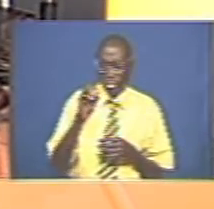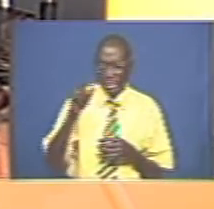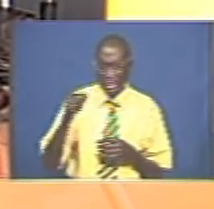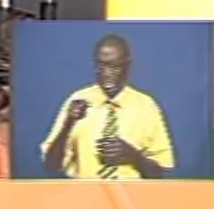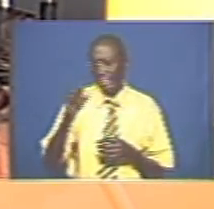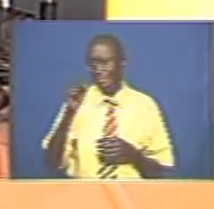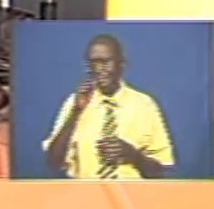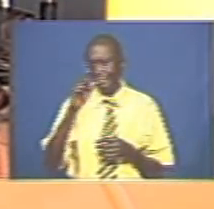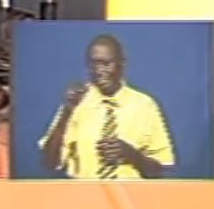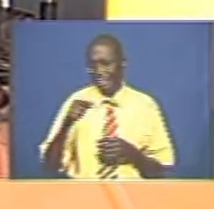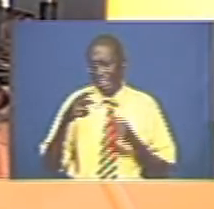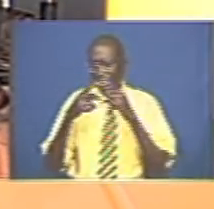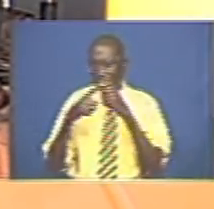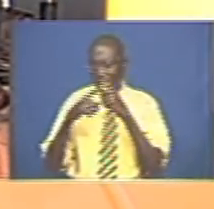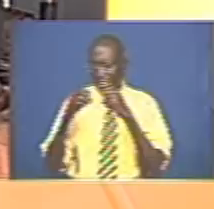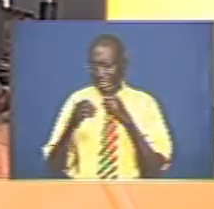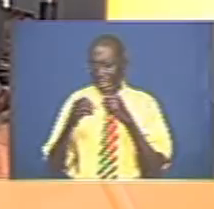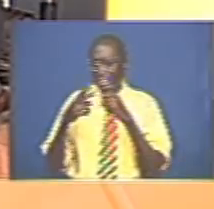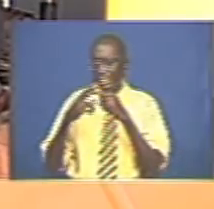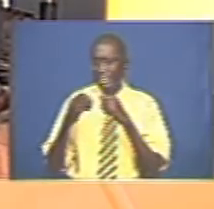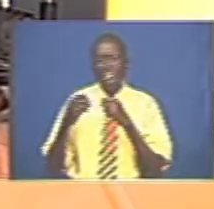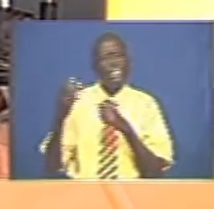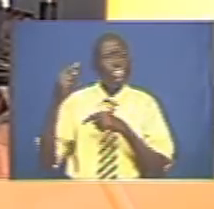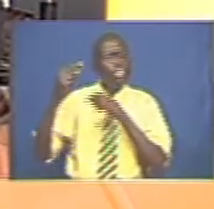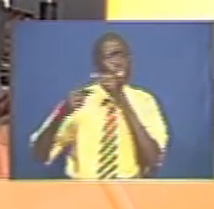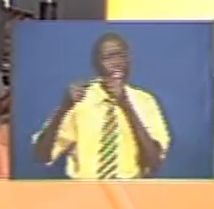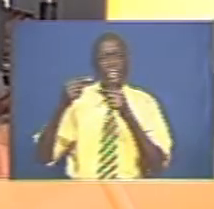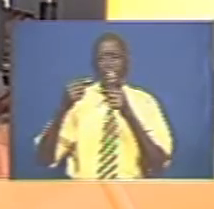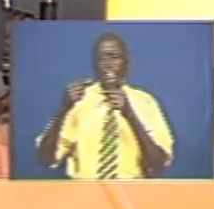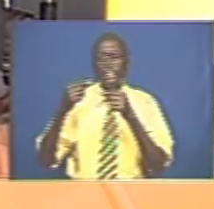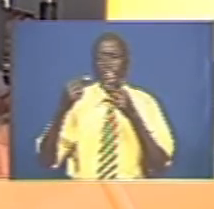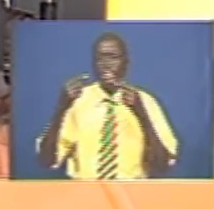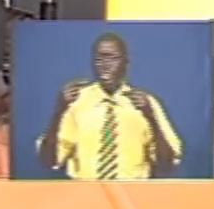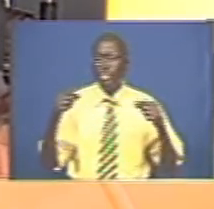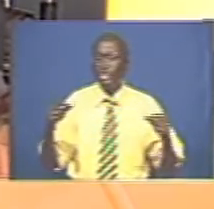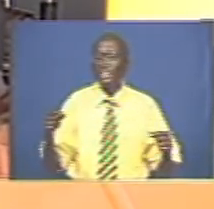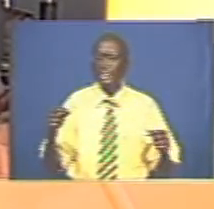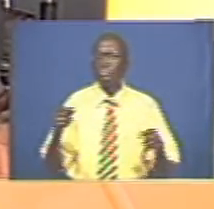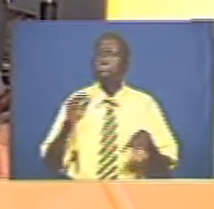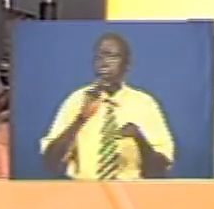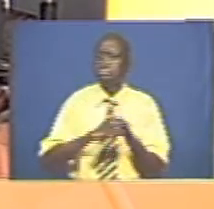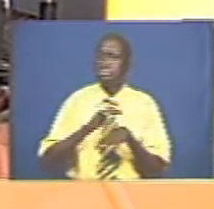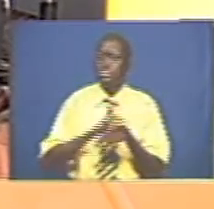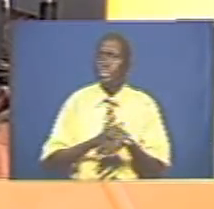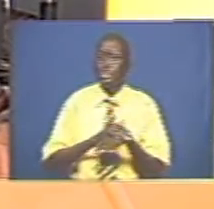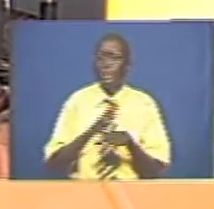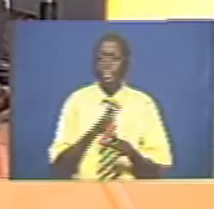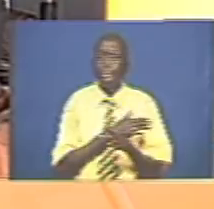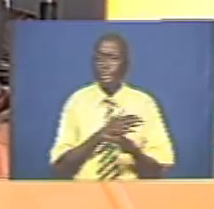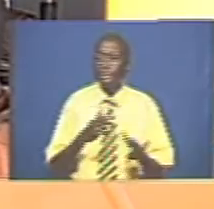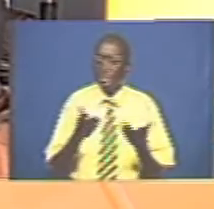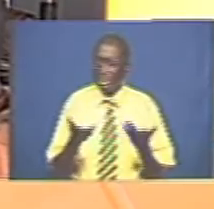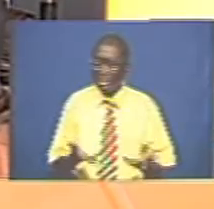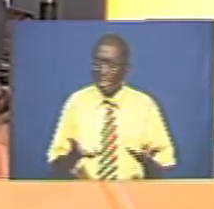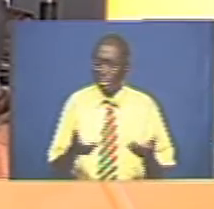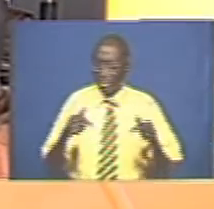50, 60 na 70 ilitengeza golden generation ambayo ilikuwa inaimba classic music, sio? Ndiyo. katika kipindi hiki ambacho